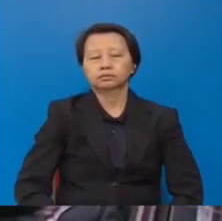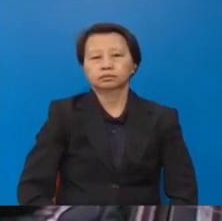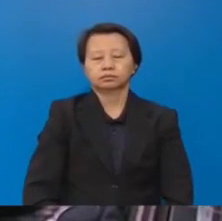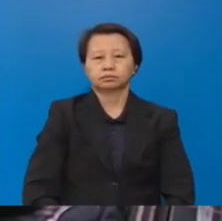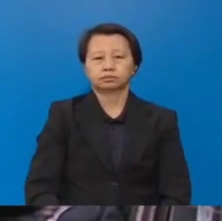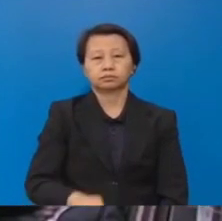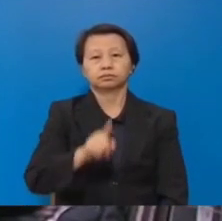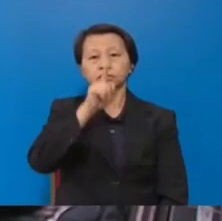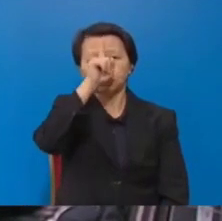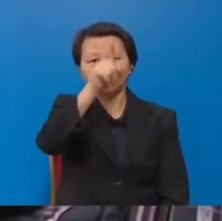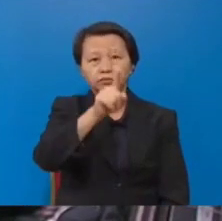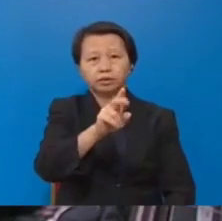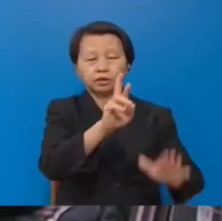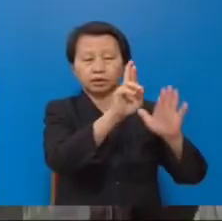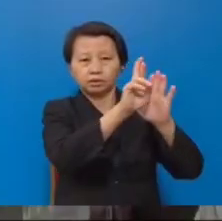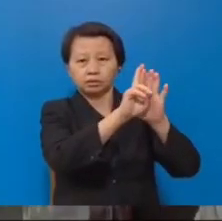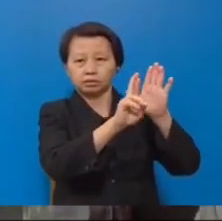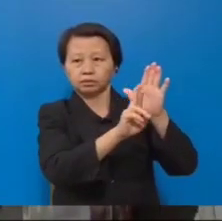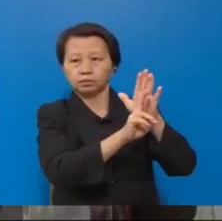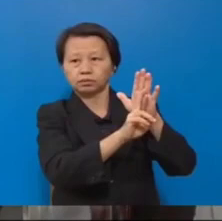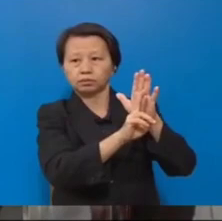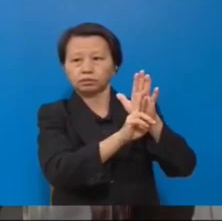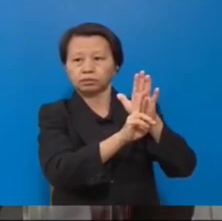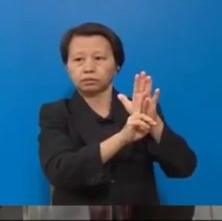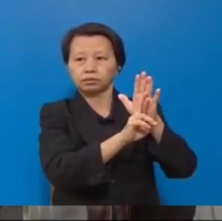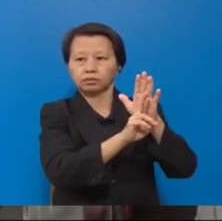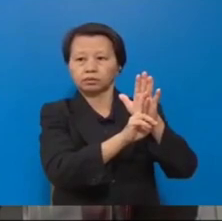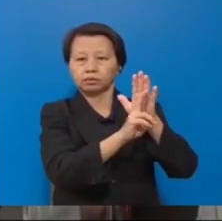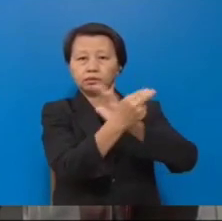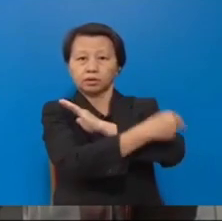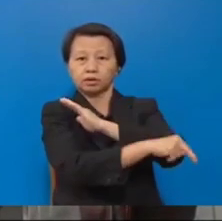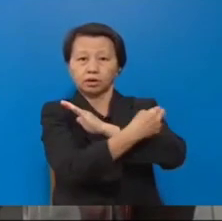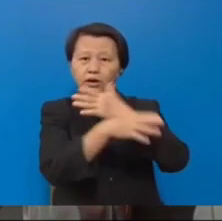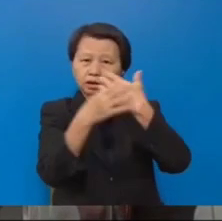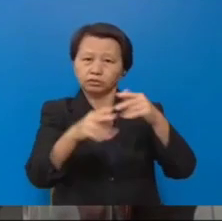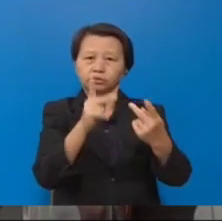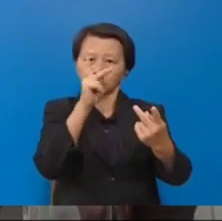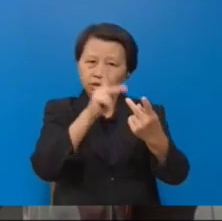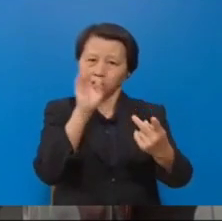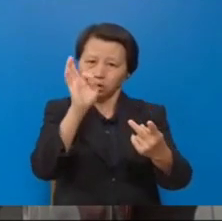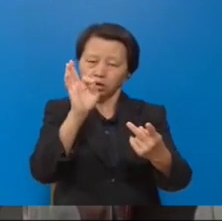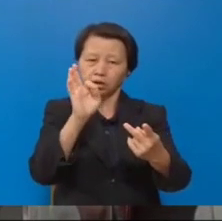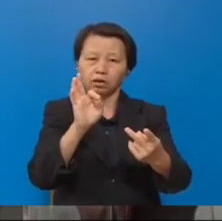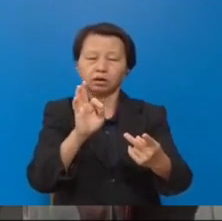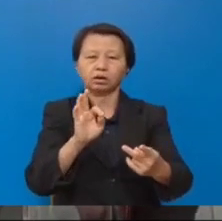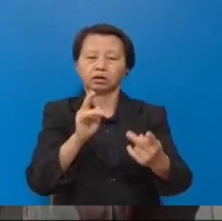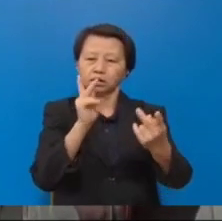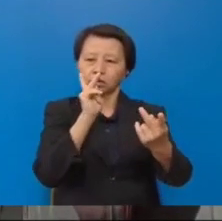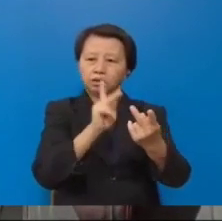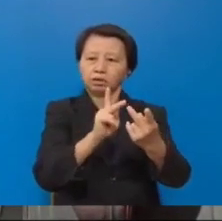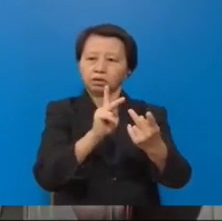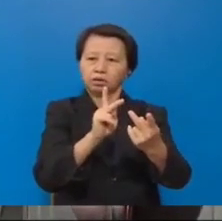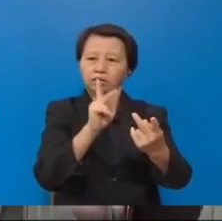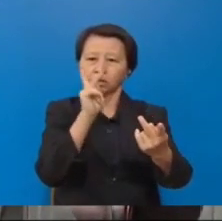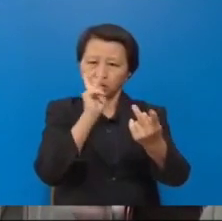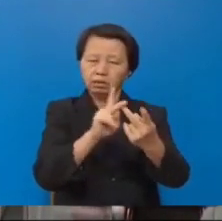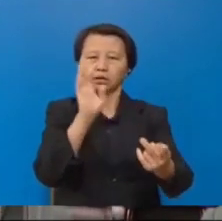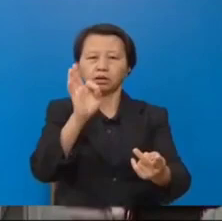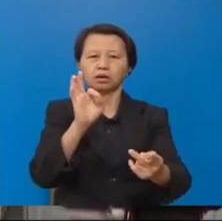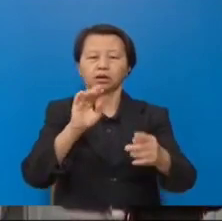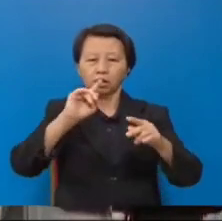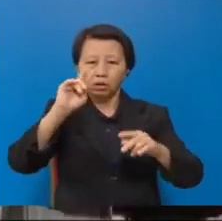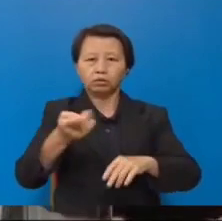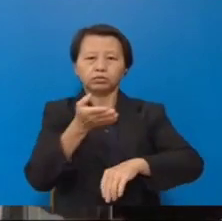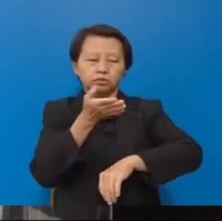sebenarnya Rukun Tetangga kita sudah tempatnya cuma dari seri peka saat memperkuat